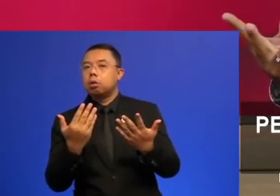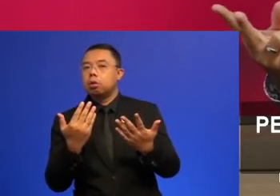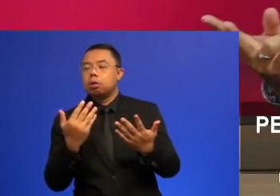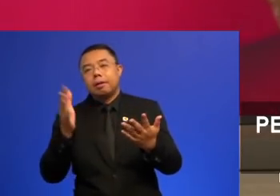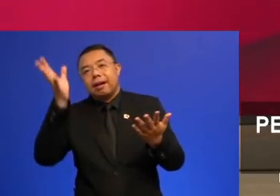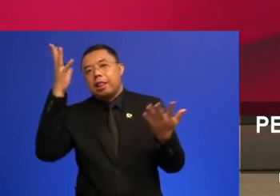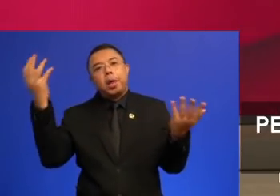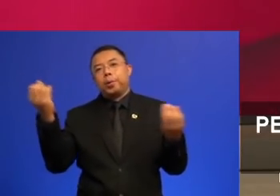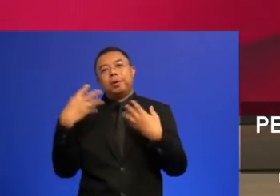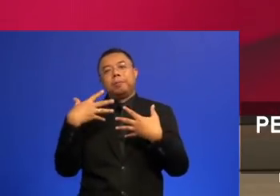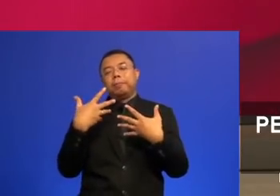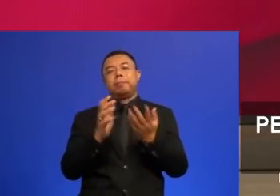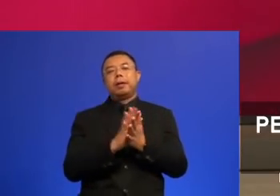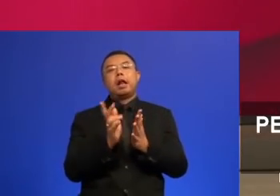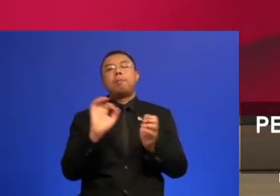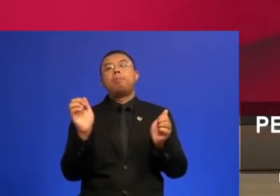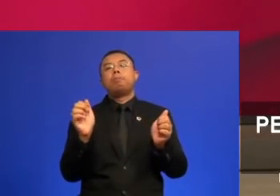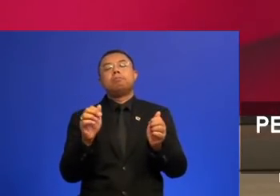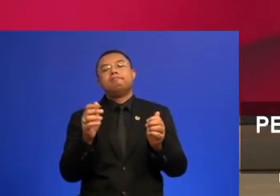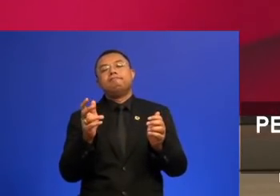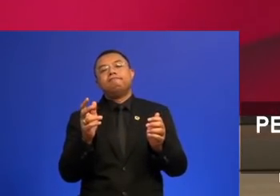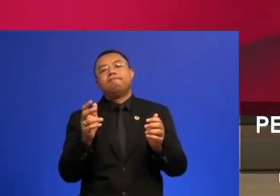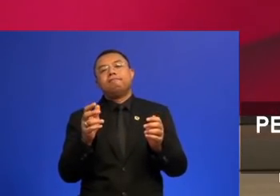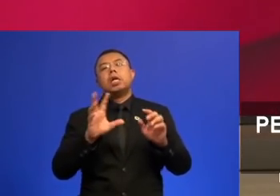Gak ada penjelasan ya.